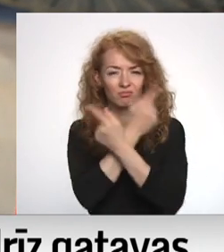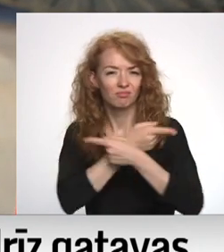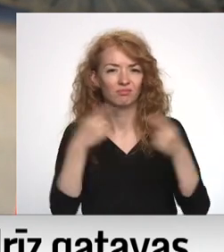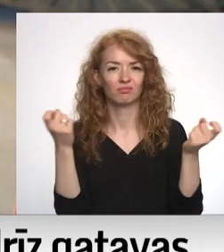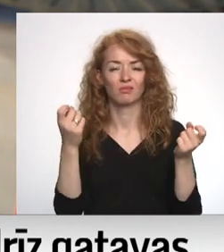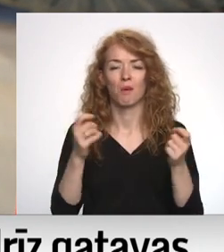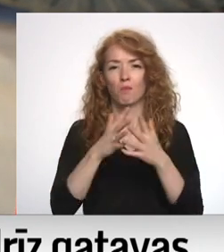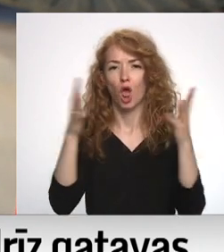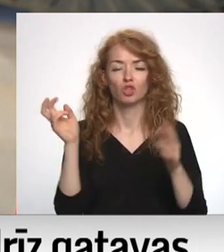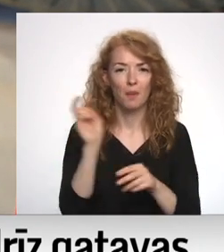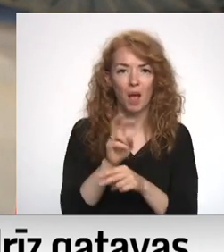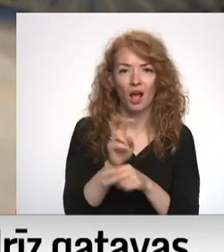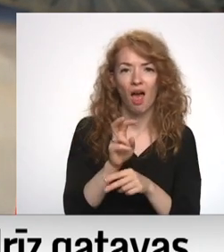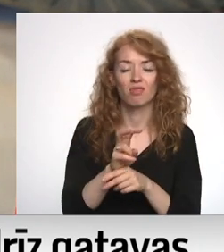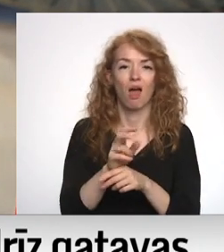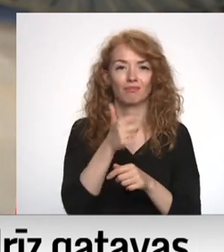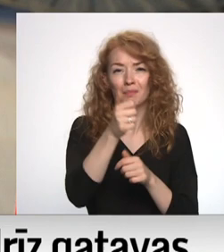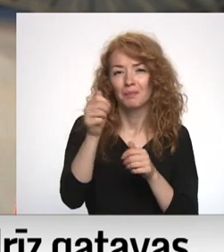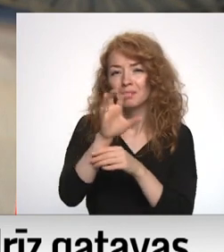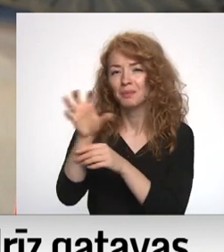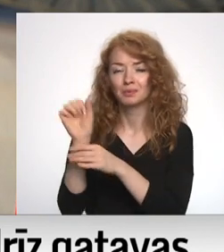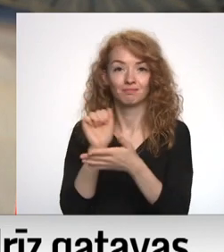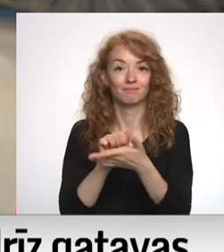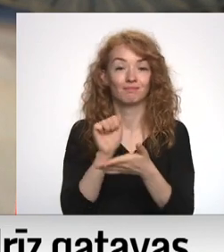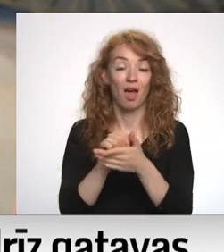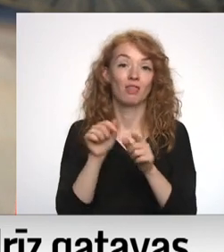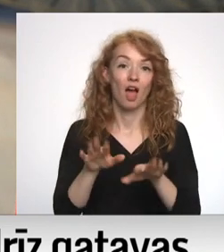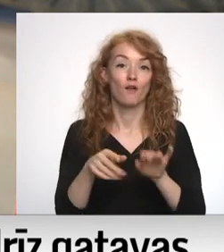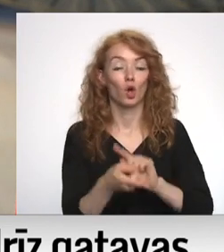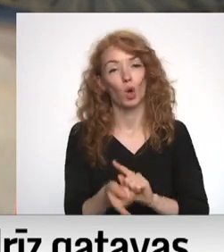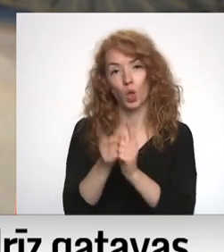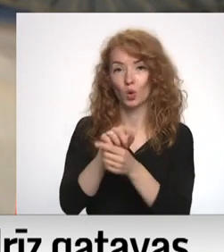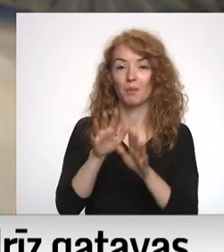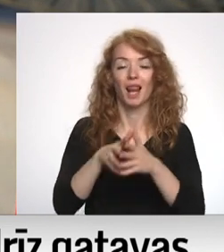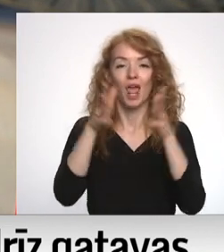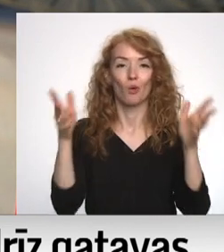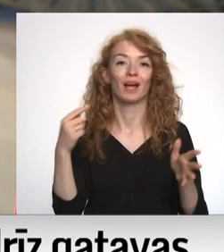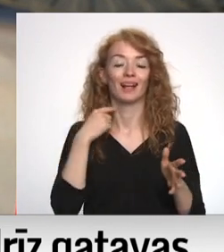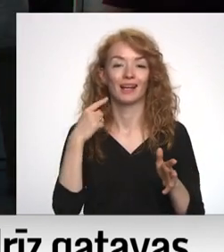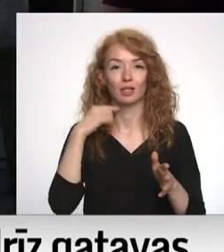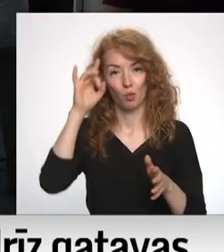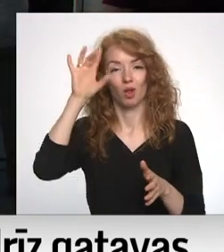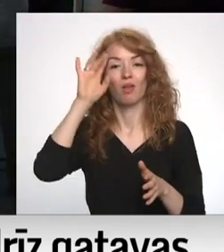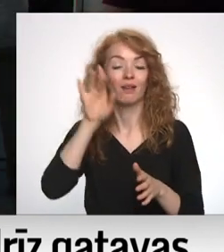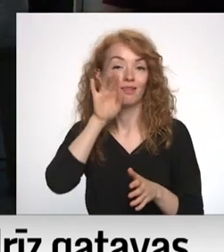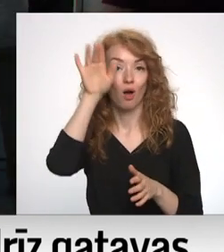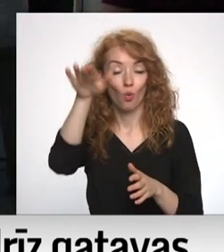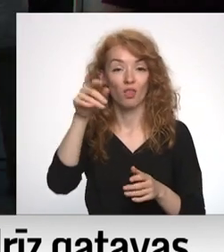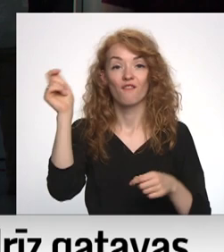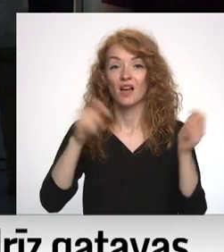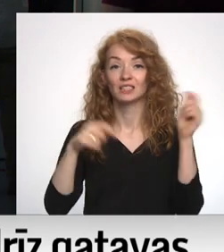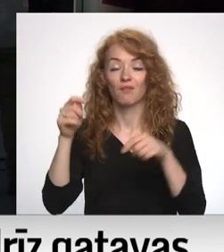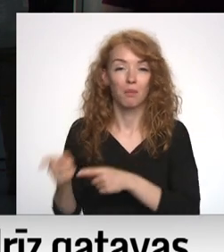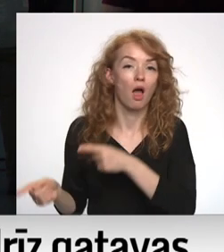paši apmeklētāji arī veido, tā ka tā ir varētu. Tā varētu kļūt arī par tādu lielu arī Rīgas vizītkarti arī nākotnē. Festivāla pārcelšanās